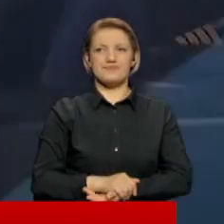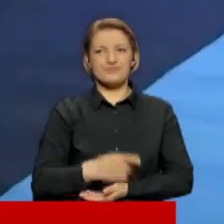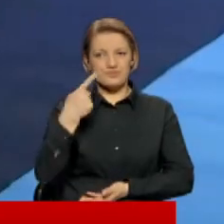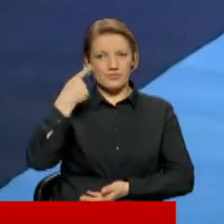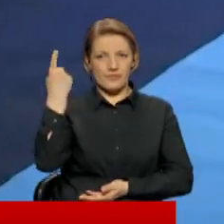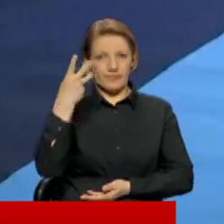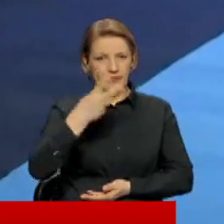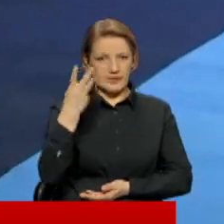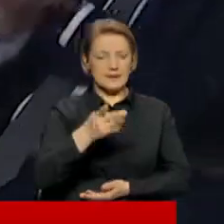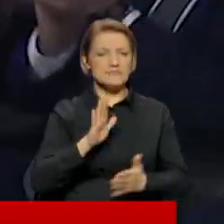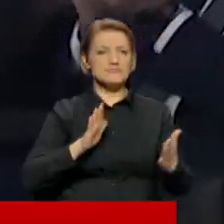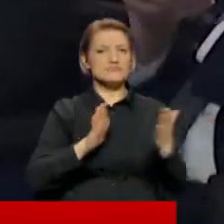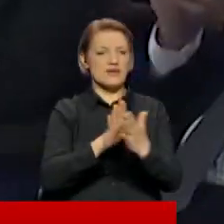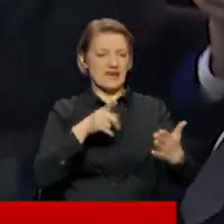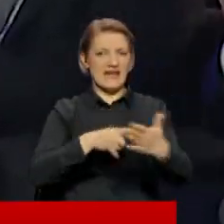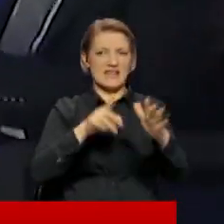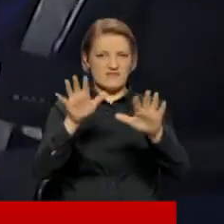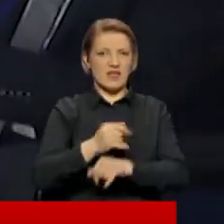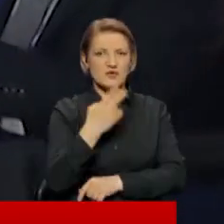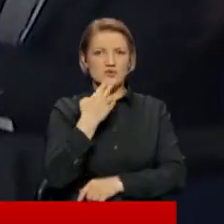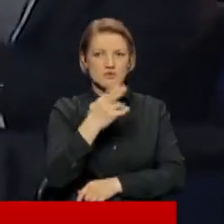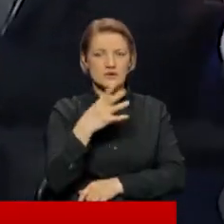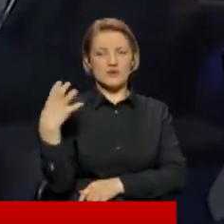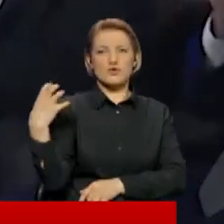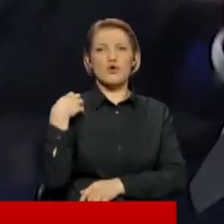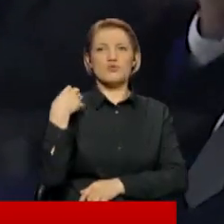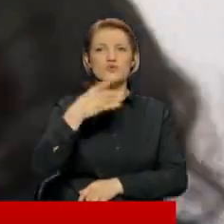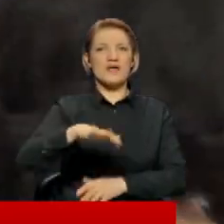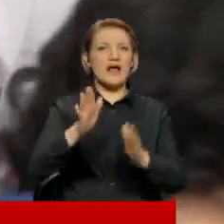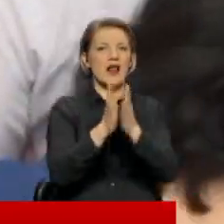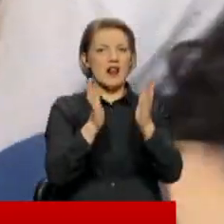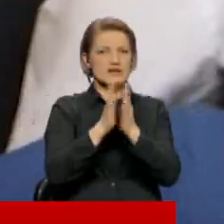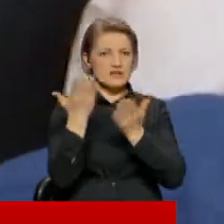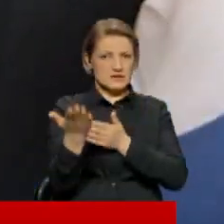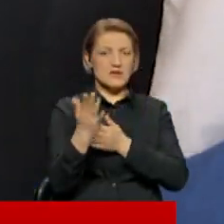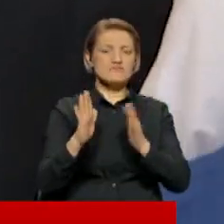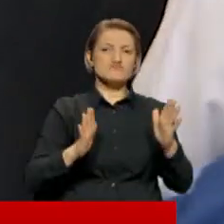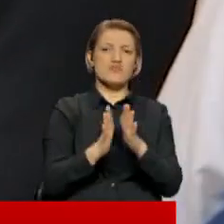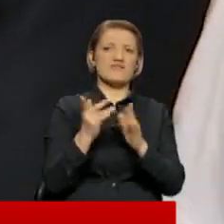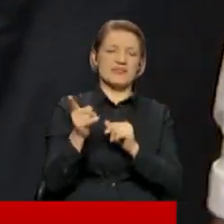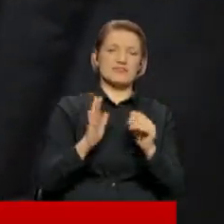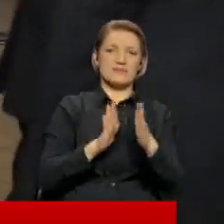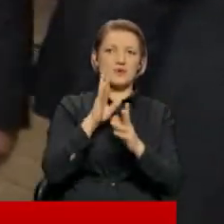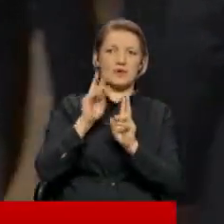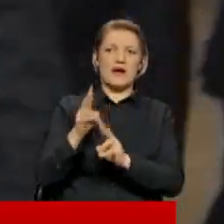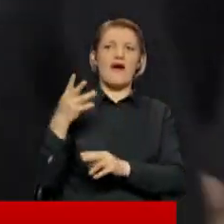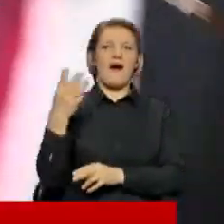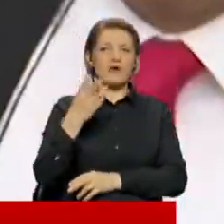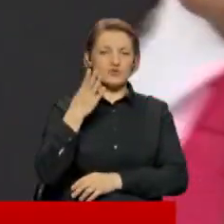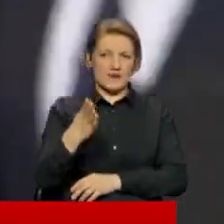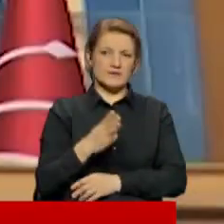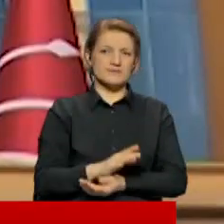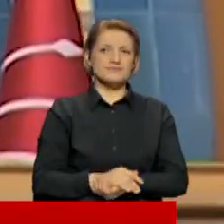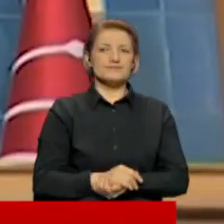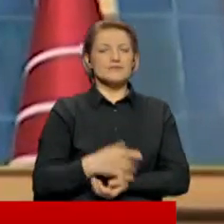Cumhurbaşkanı Erdoğan'ın molefeti hedef alan sözlerini komuta kademesinin alkışlamasına muhalefet tepkili ancak Erdoğan da